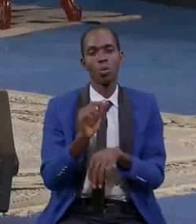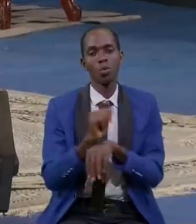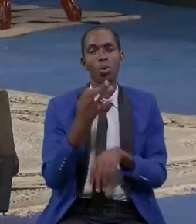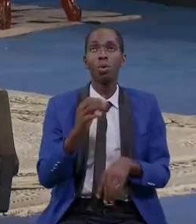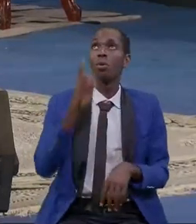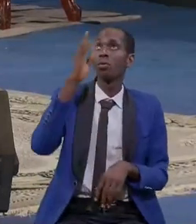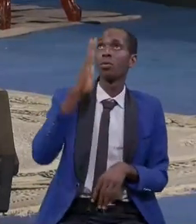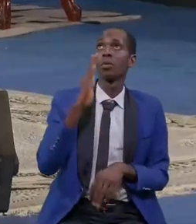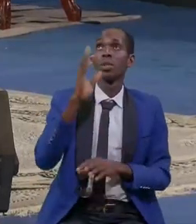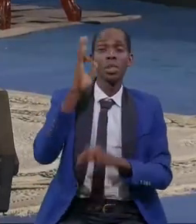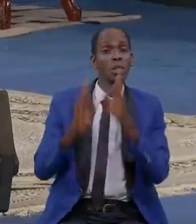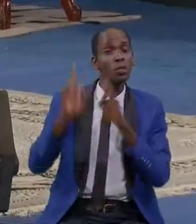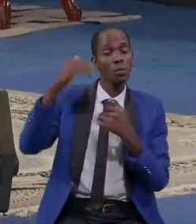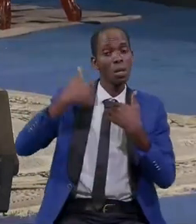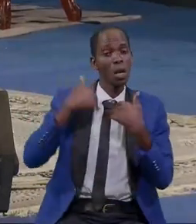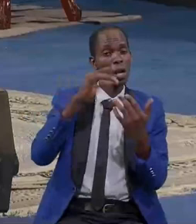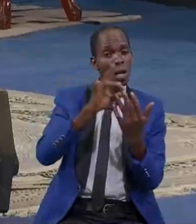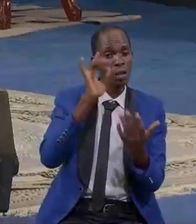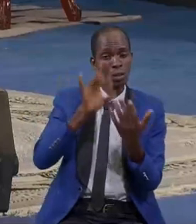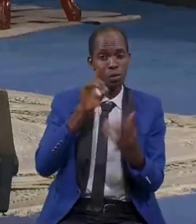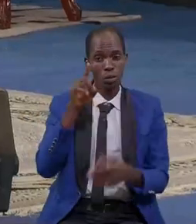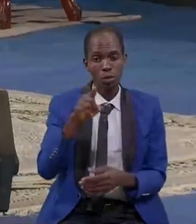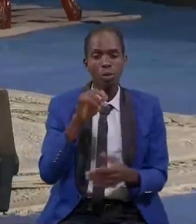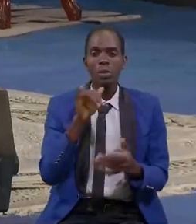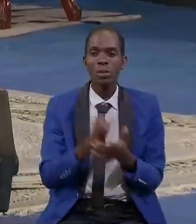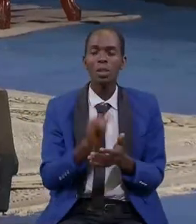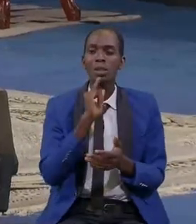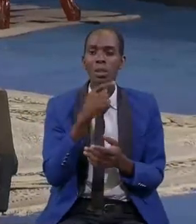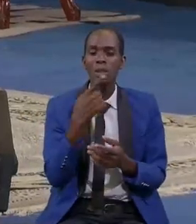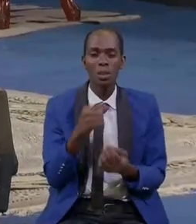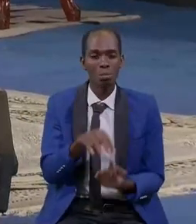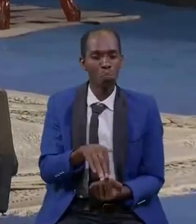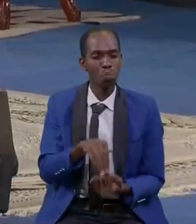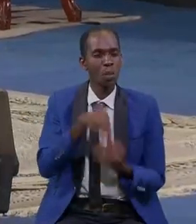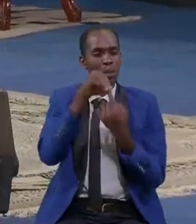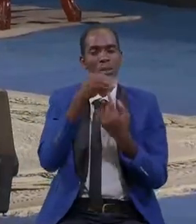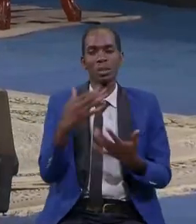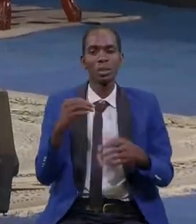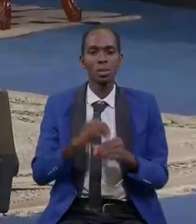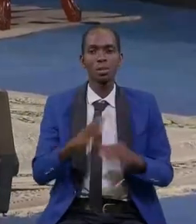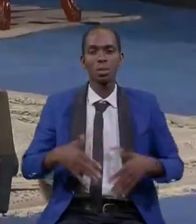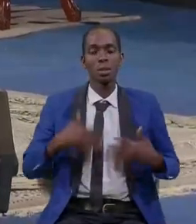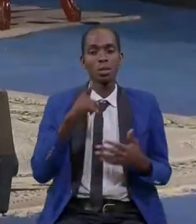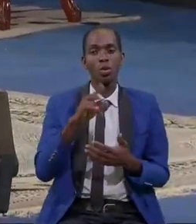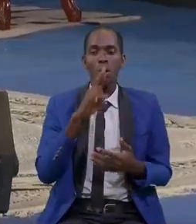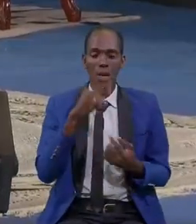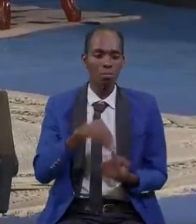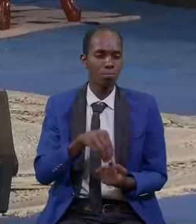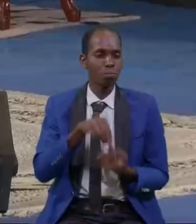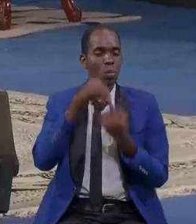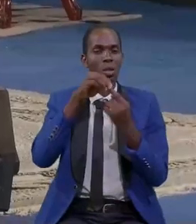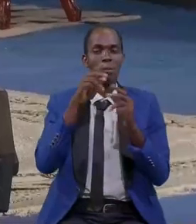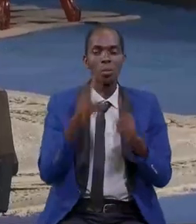choisi, ce caractère sacré sur ta vie, tu dois savoir que tu es une personne sacrée, une